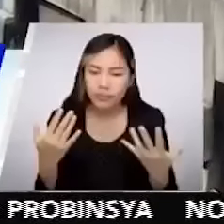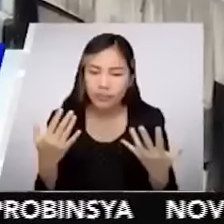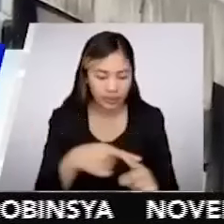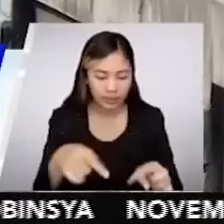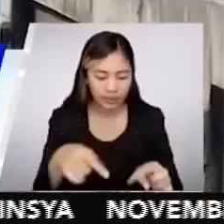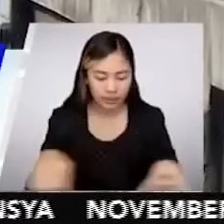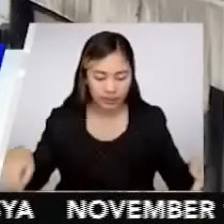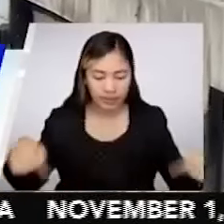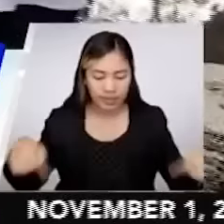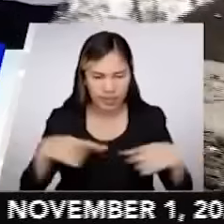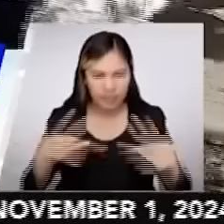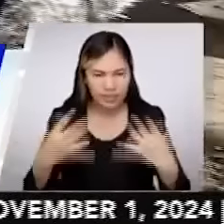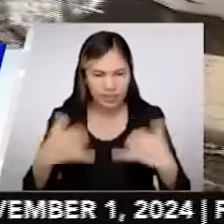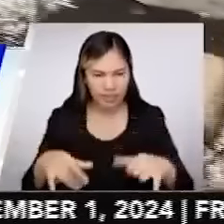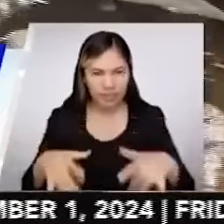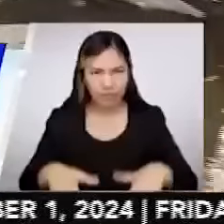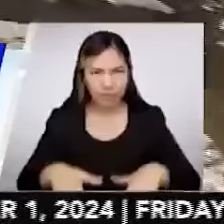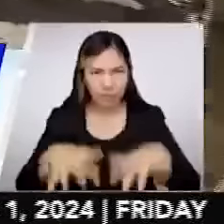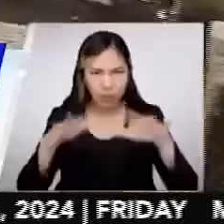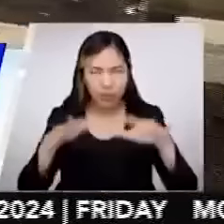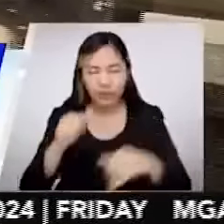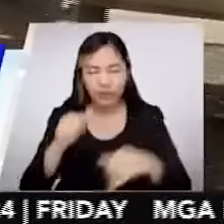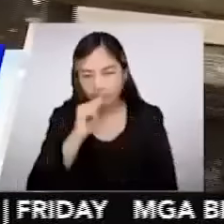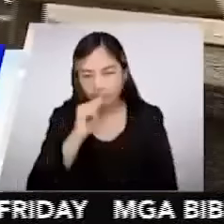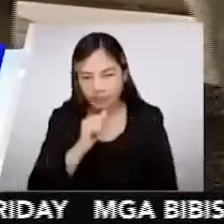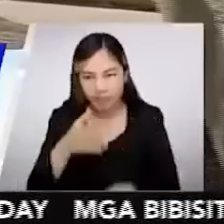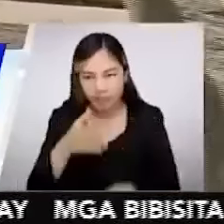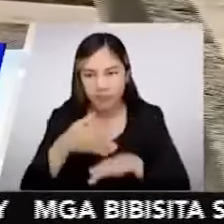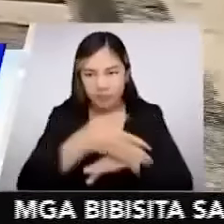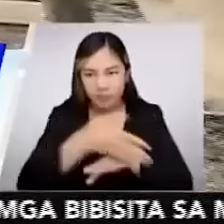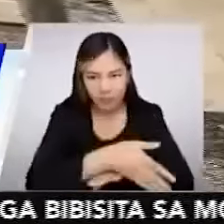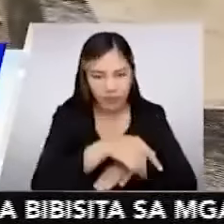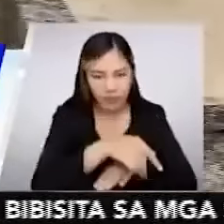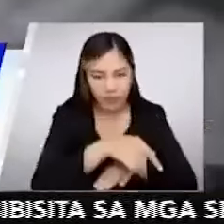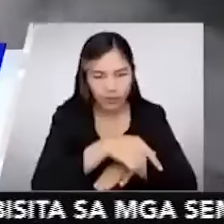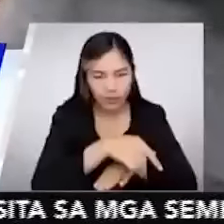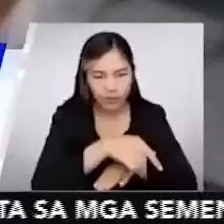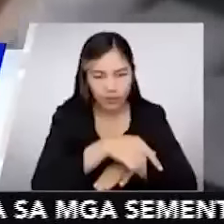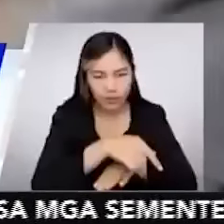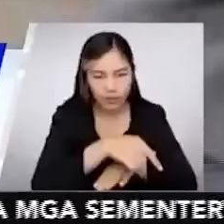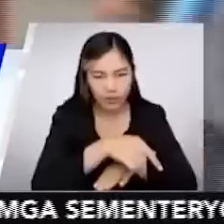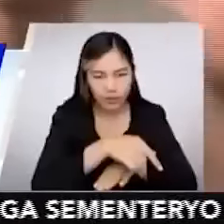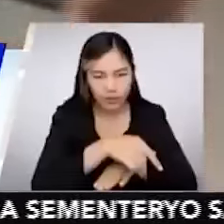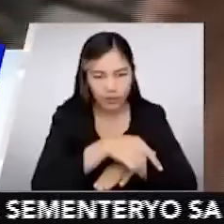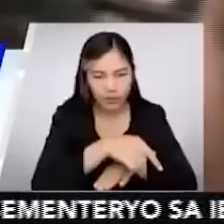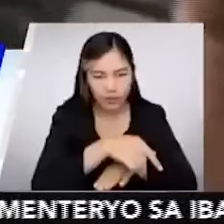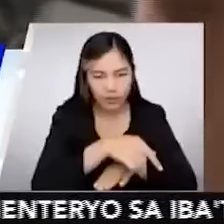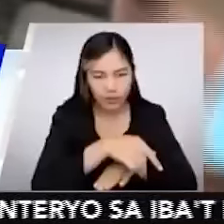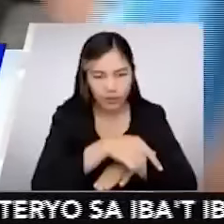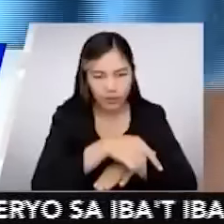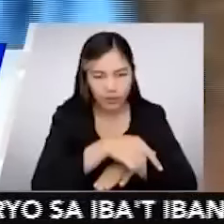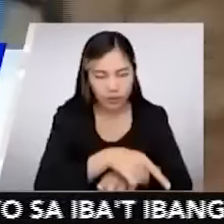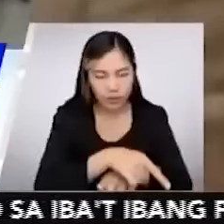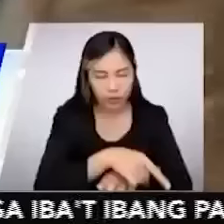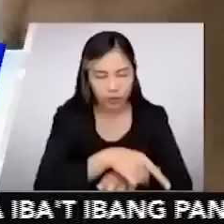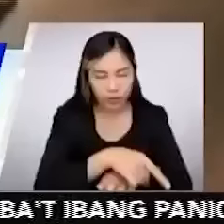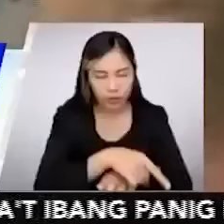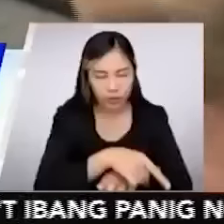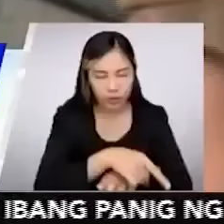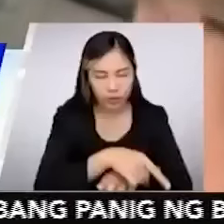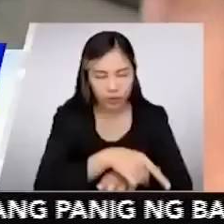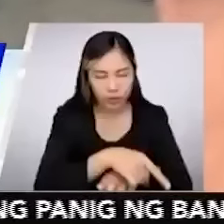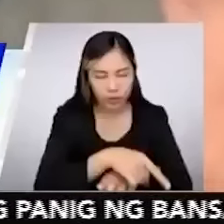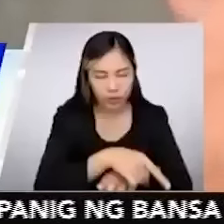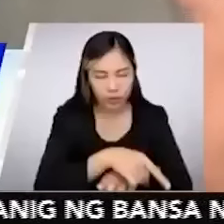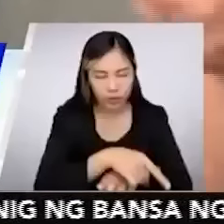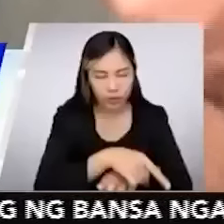baha para lang makapagtulos ng kandila at makapagdasal sa puntod ng kanyang asawa. Samantalang ilan naman ay sa harap na lamang ng chapel